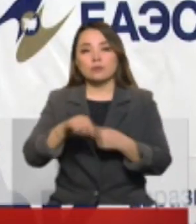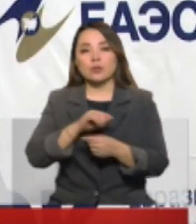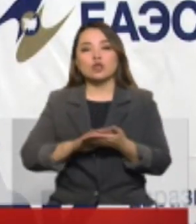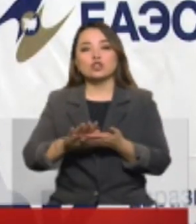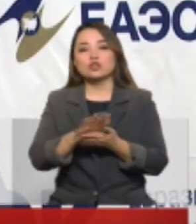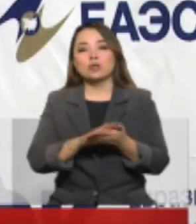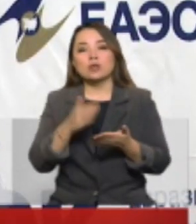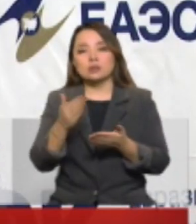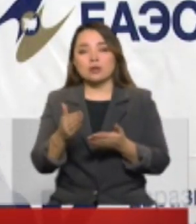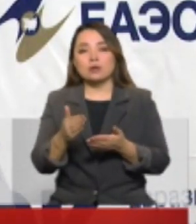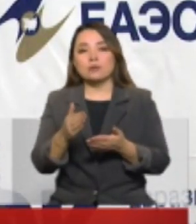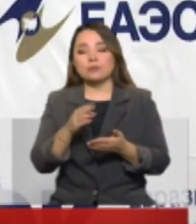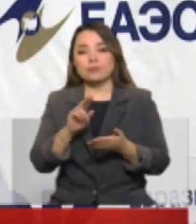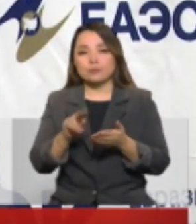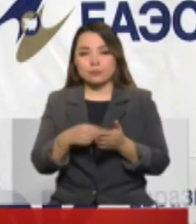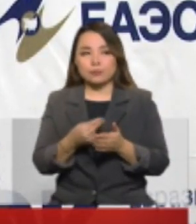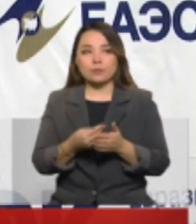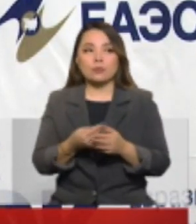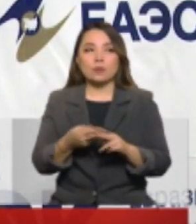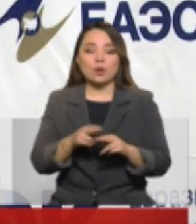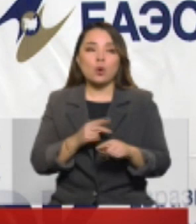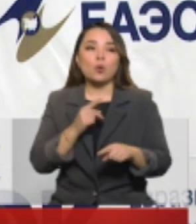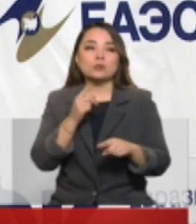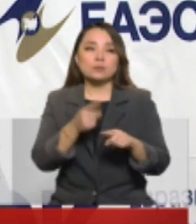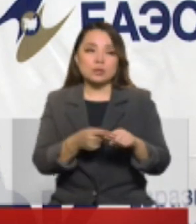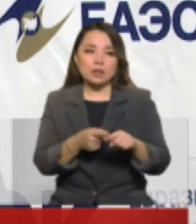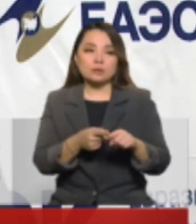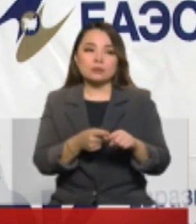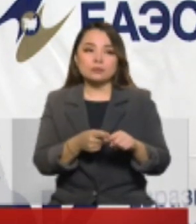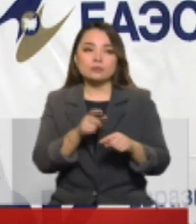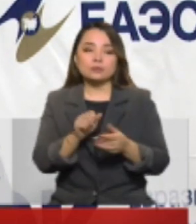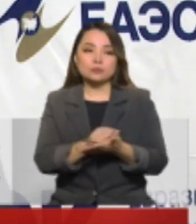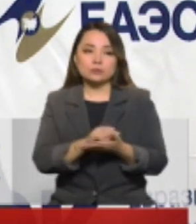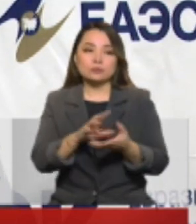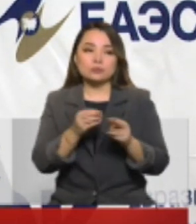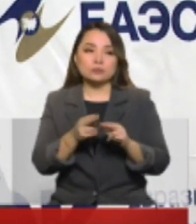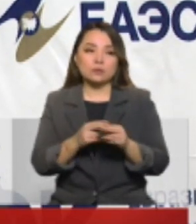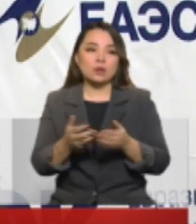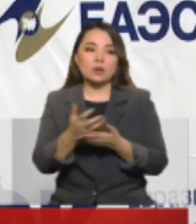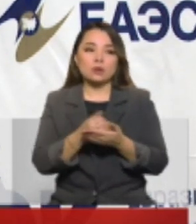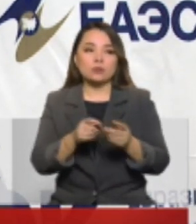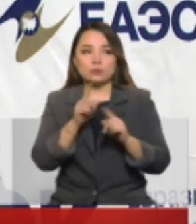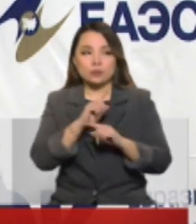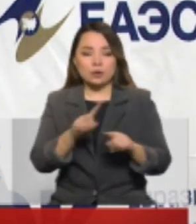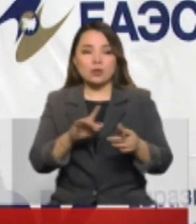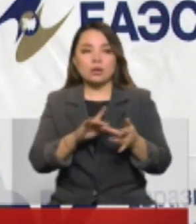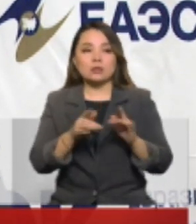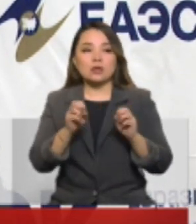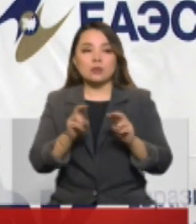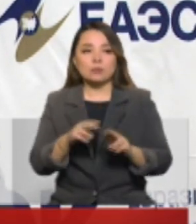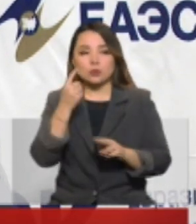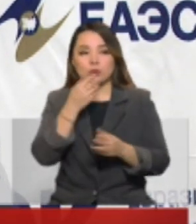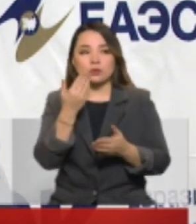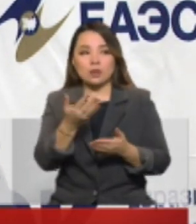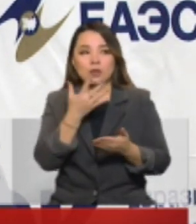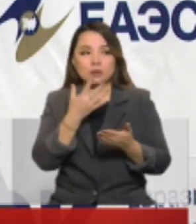ешқандай справка қосымша ана құжаттарды жинамай, бұның барлығы электрондық түрде